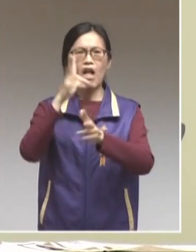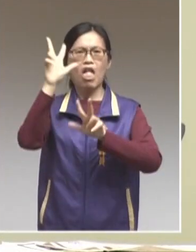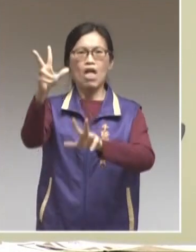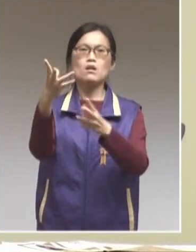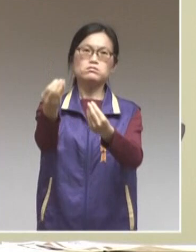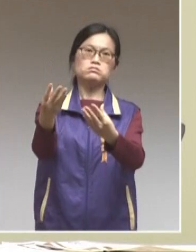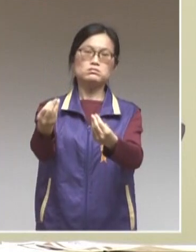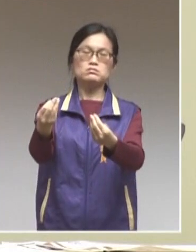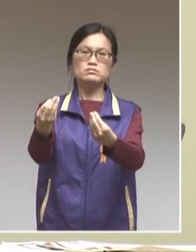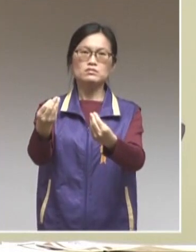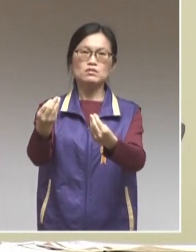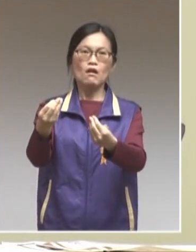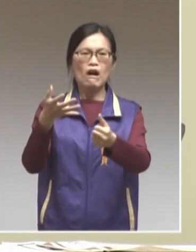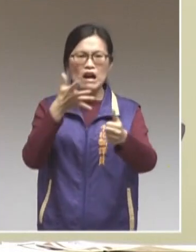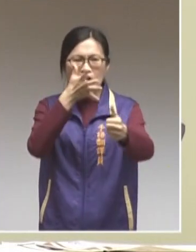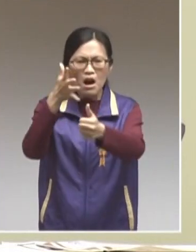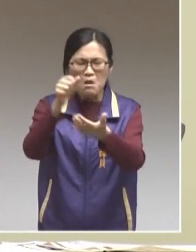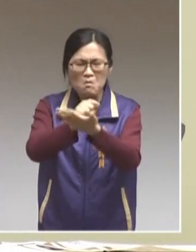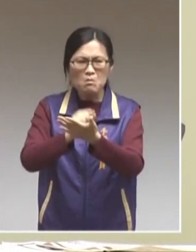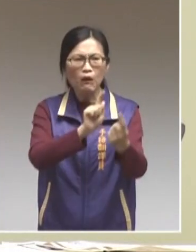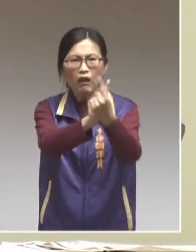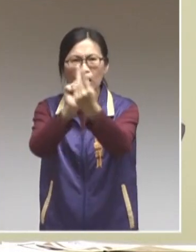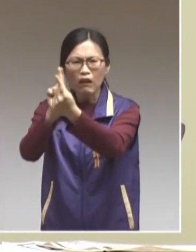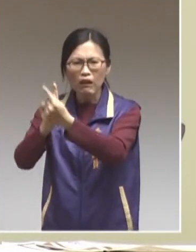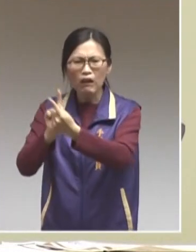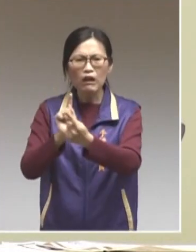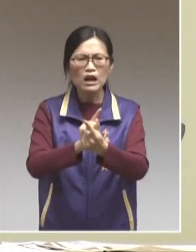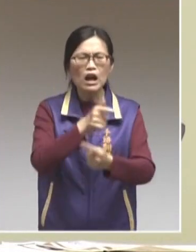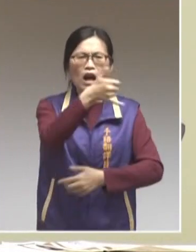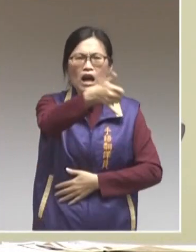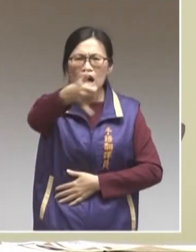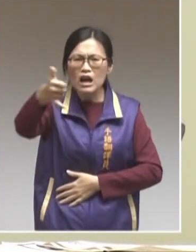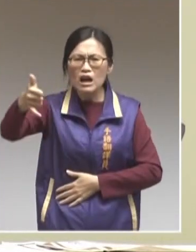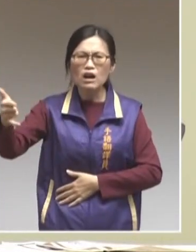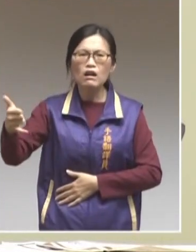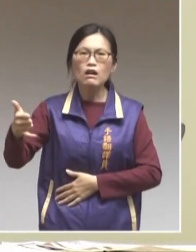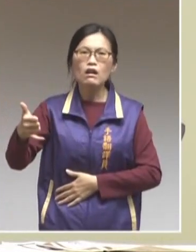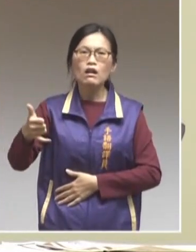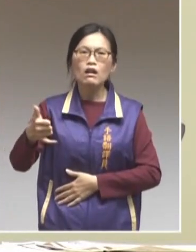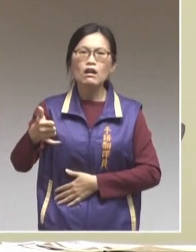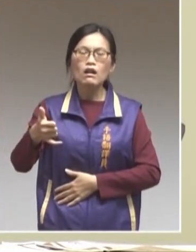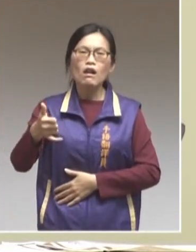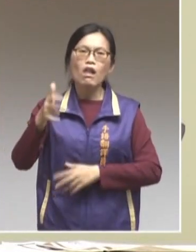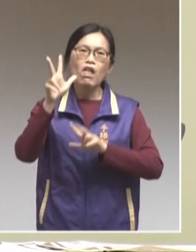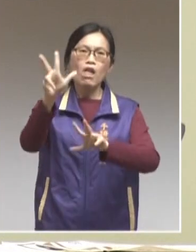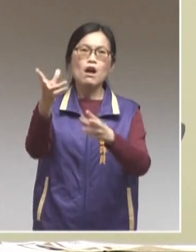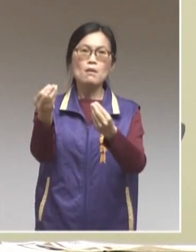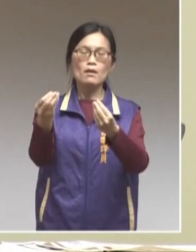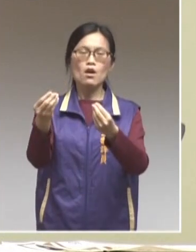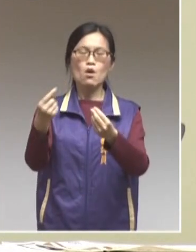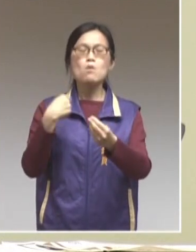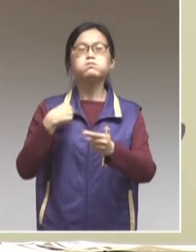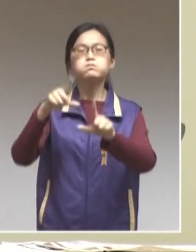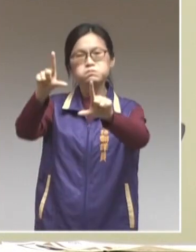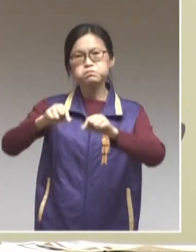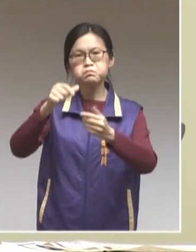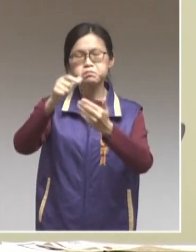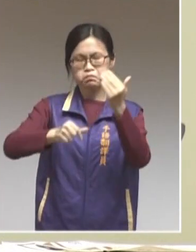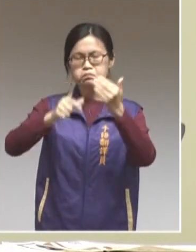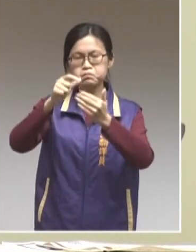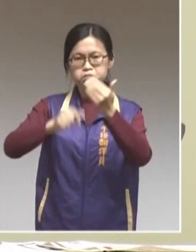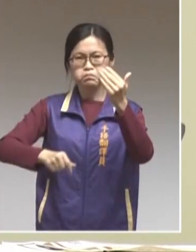这个整个这个接触的这个部分，所以这个部分我们也会按照传染病防治法来